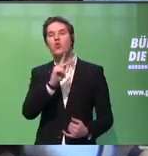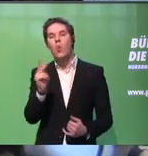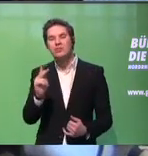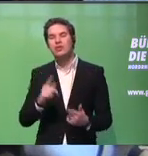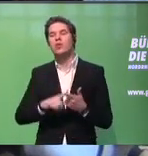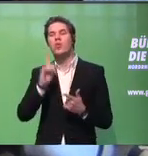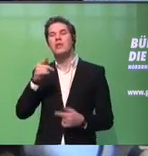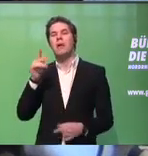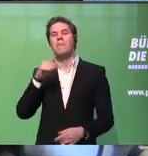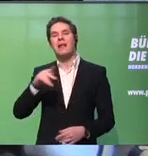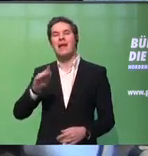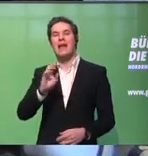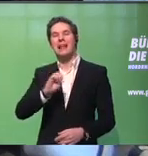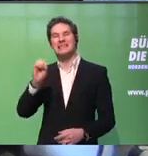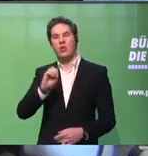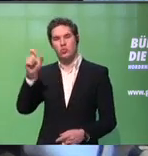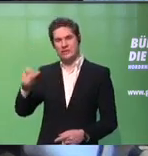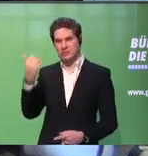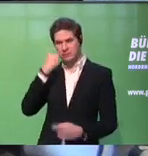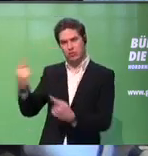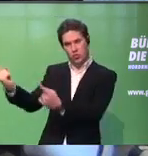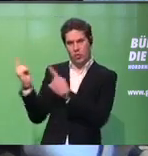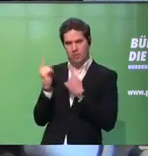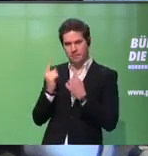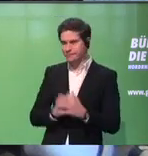mal hier vorne zur Bühne bitten, bitte.